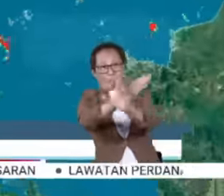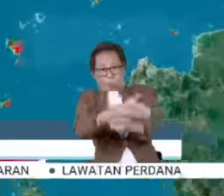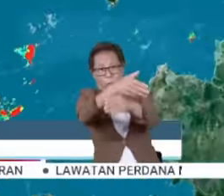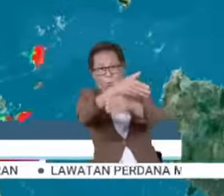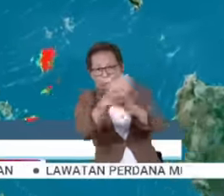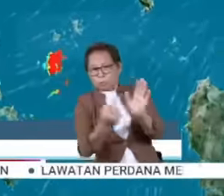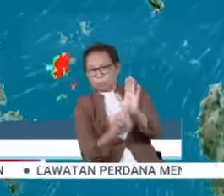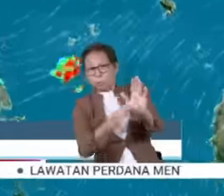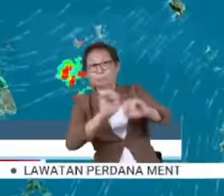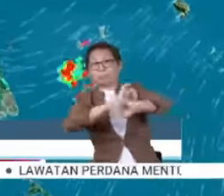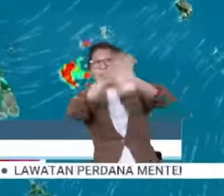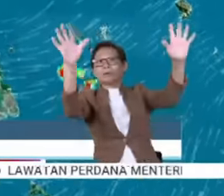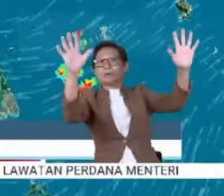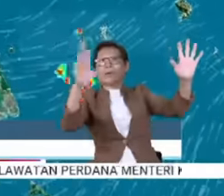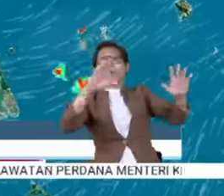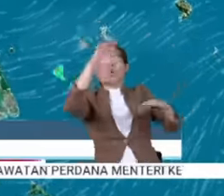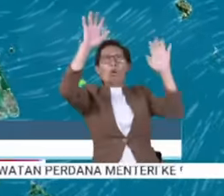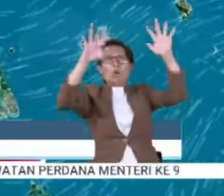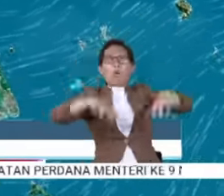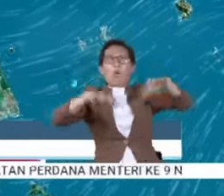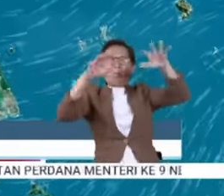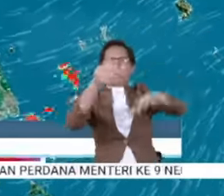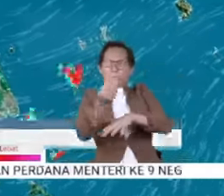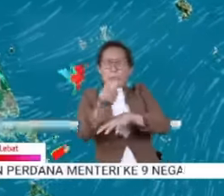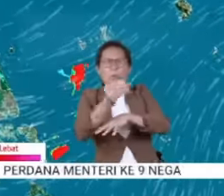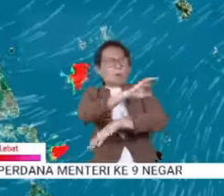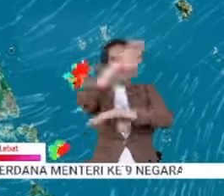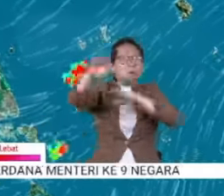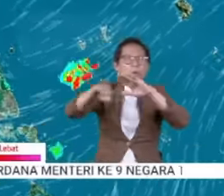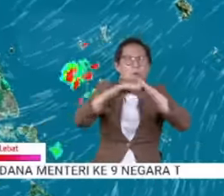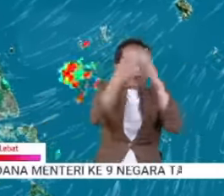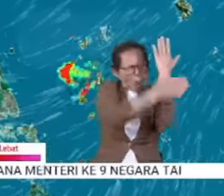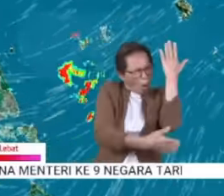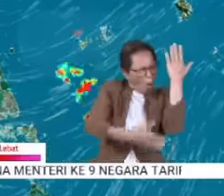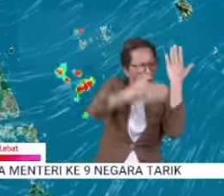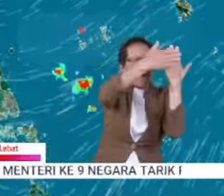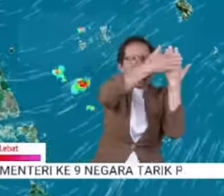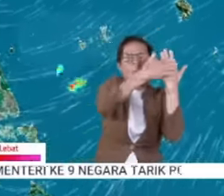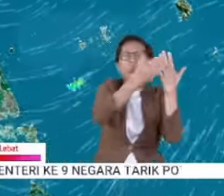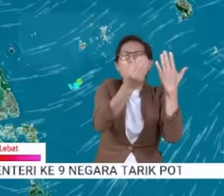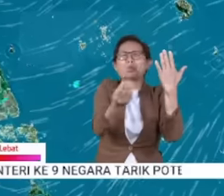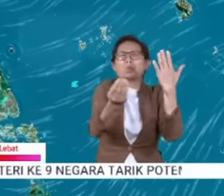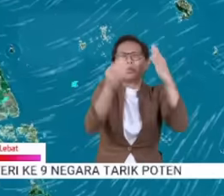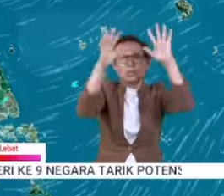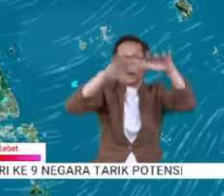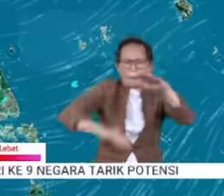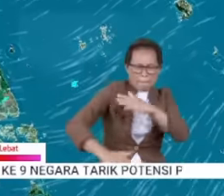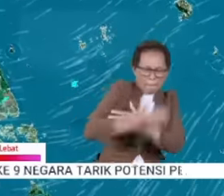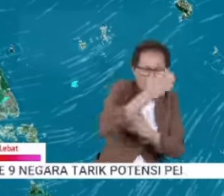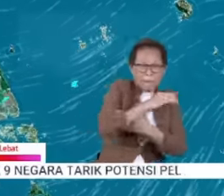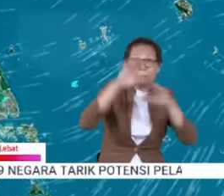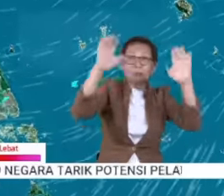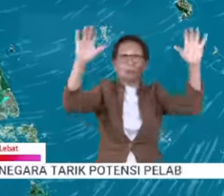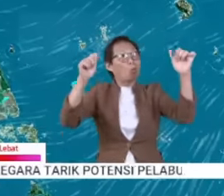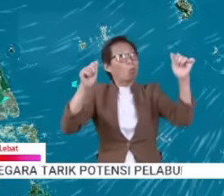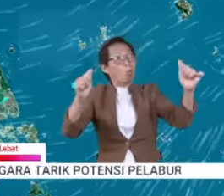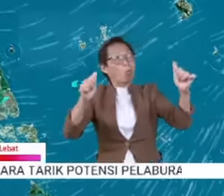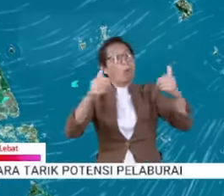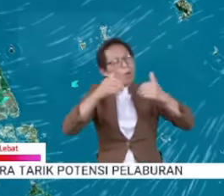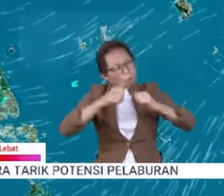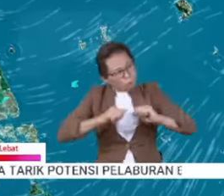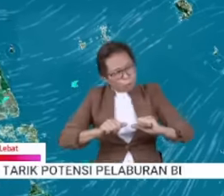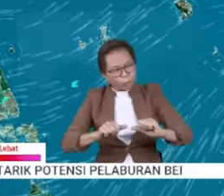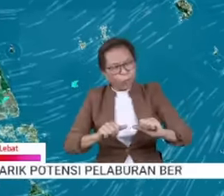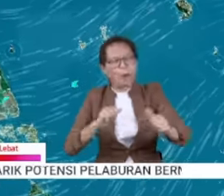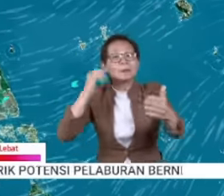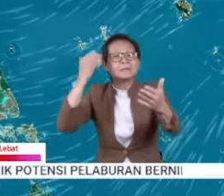keadaan cuaca yang cerah dan kurang hujan untuk hampir ke semua negeri di sekitar Semenanjung pada pagi ini dan keadaan cuaca yang baik ini dijangkau akan